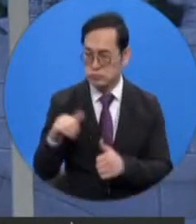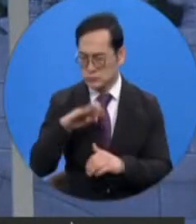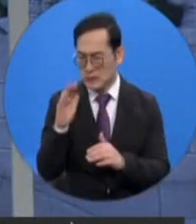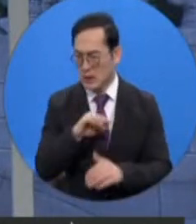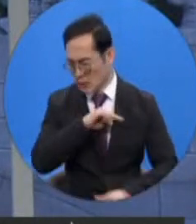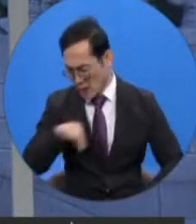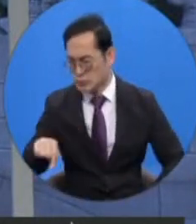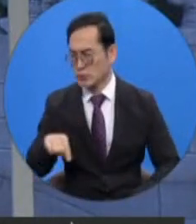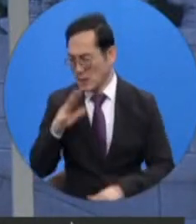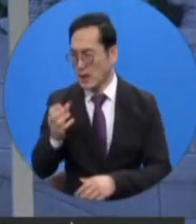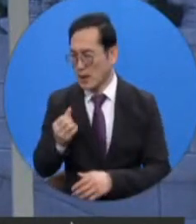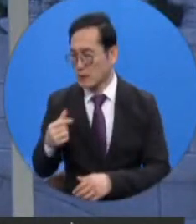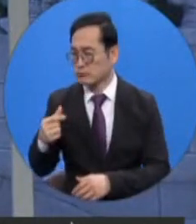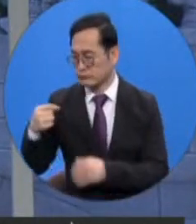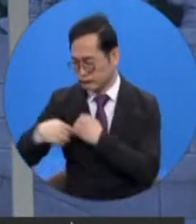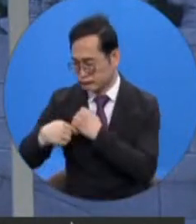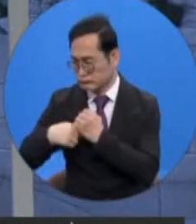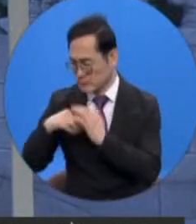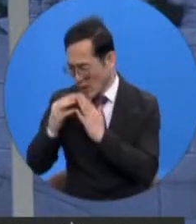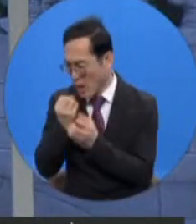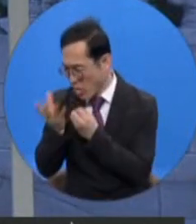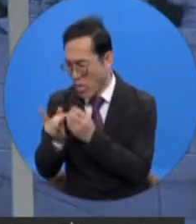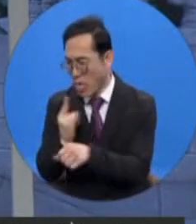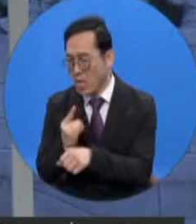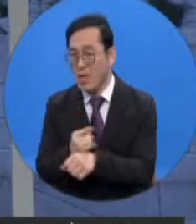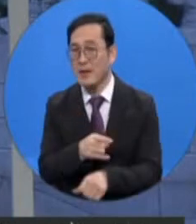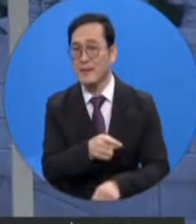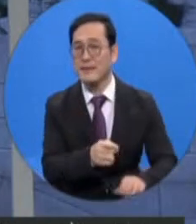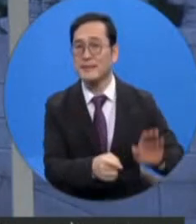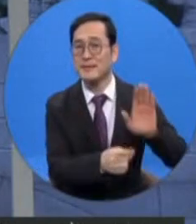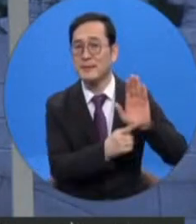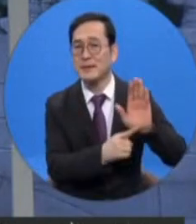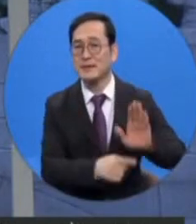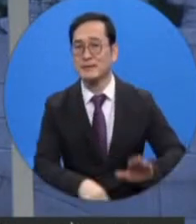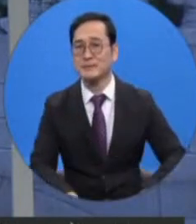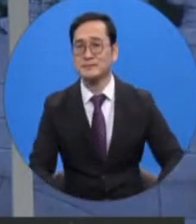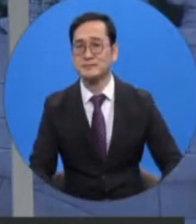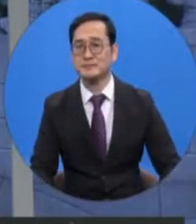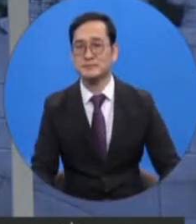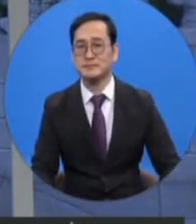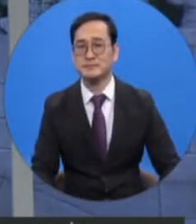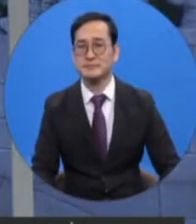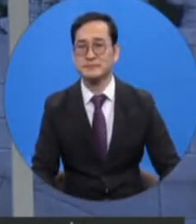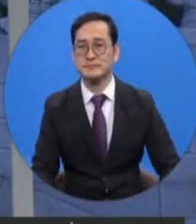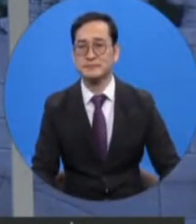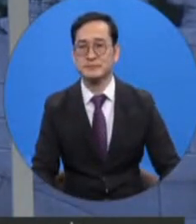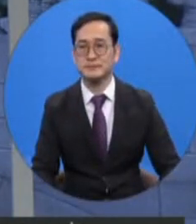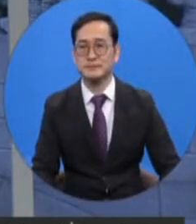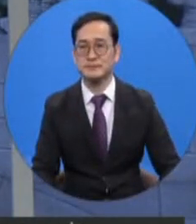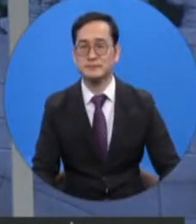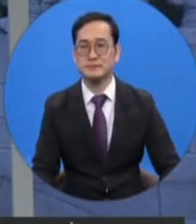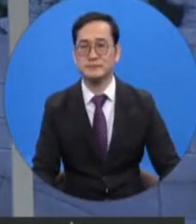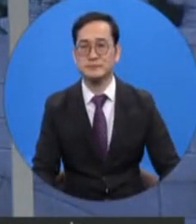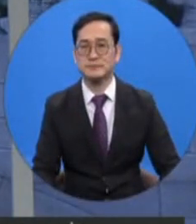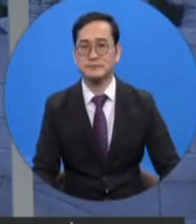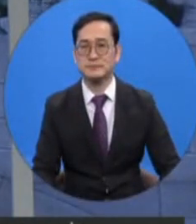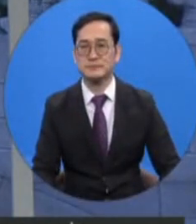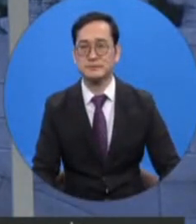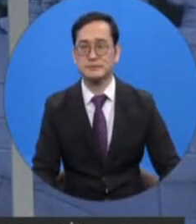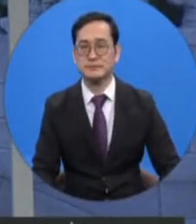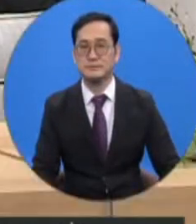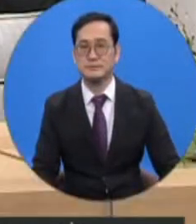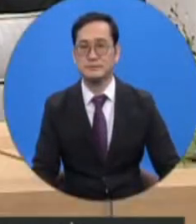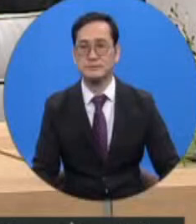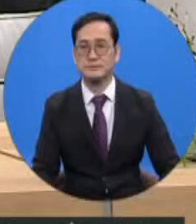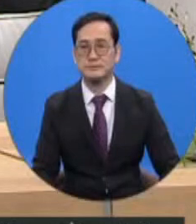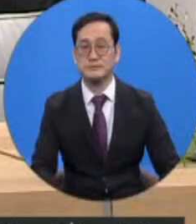협조할 것으로 예상이 되는 글들인데 입장인데 자 지금 어쨌든 수사가 들어가면 김재원 최고의 지적은